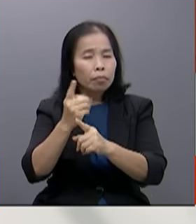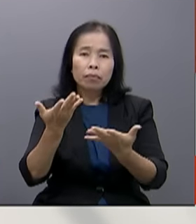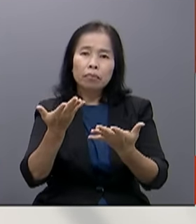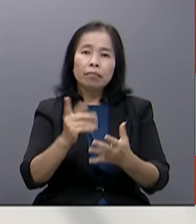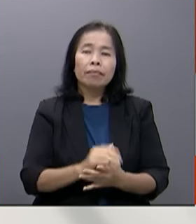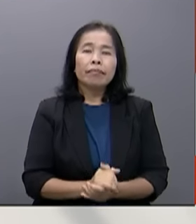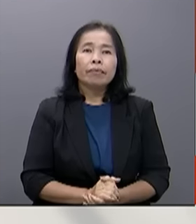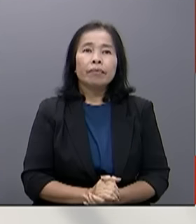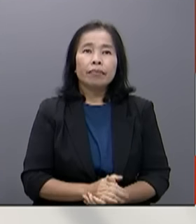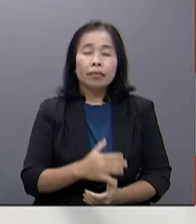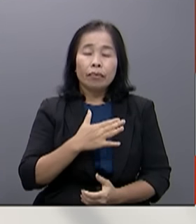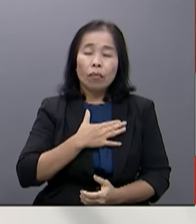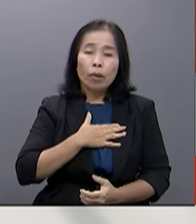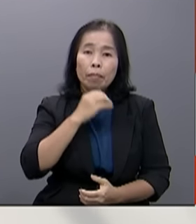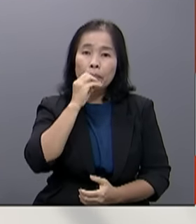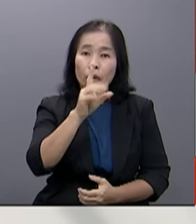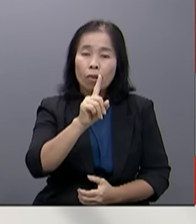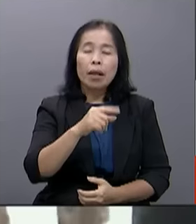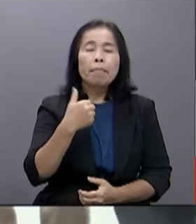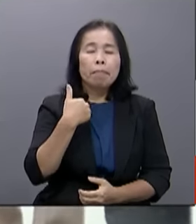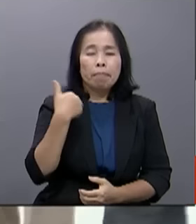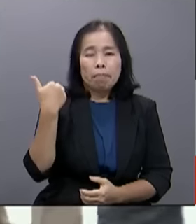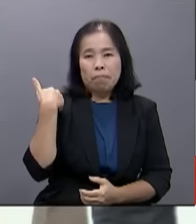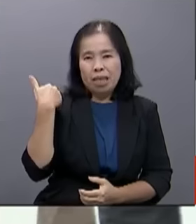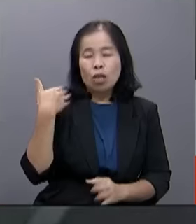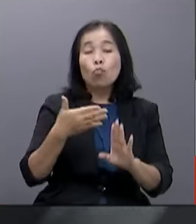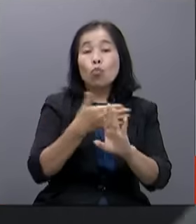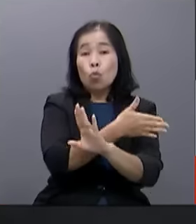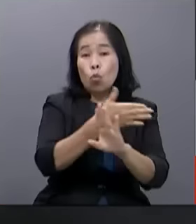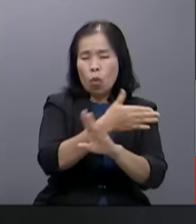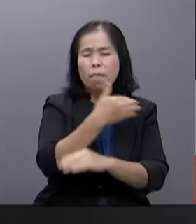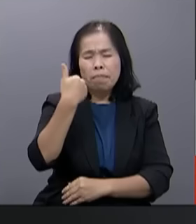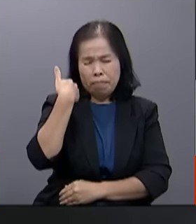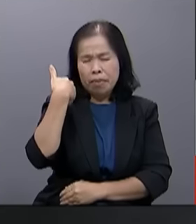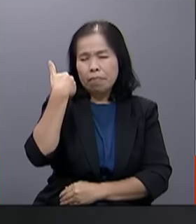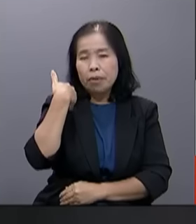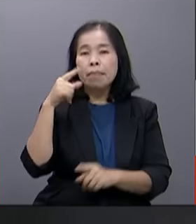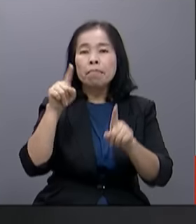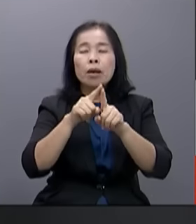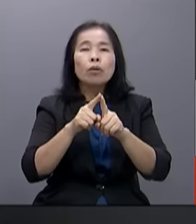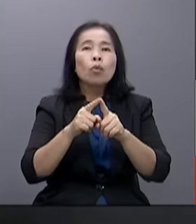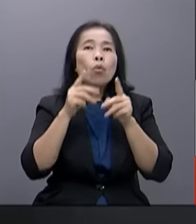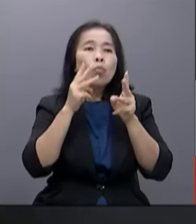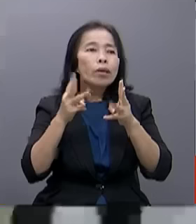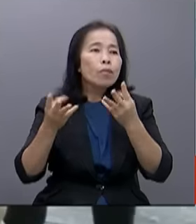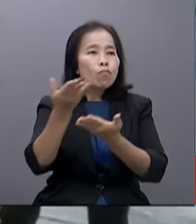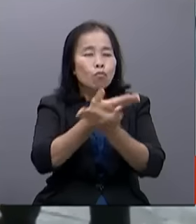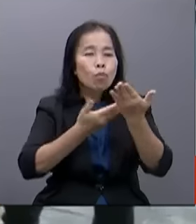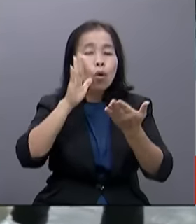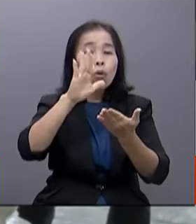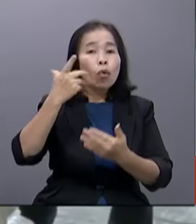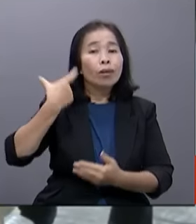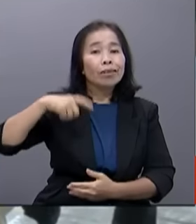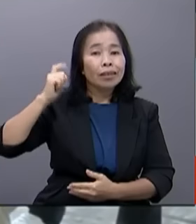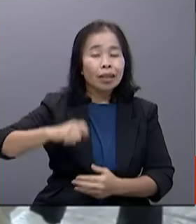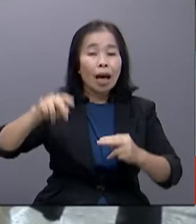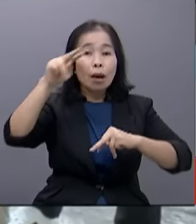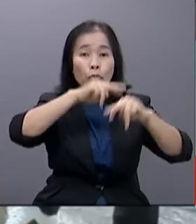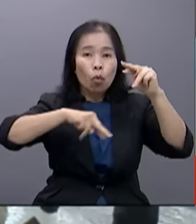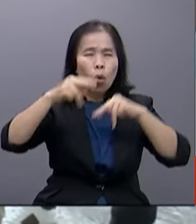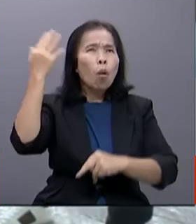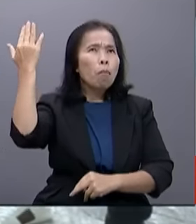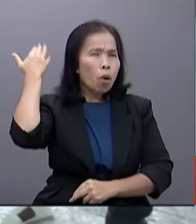ผมเรียนนะครับเรื่องนี้เคยมีแนวทางวินิจฉัยของศาลปกครองเป็นบรรทัดฐานไว้น